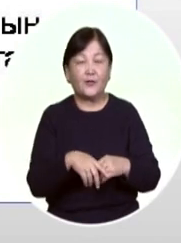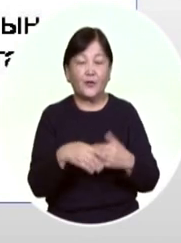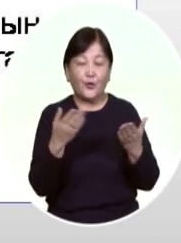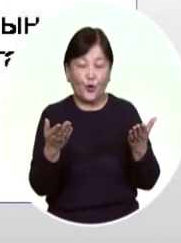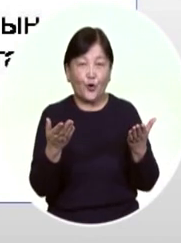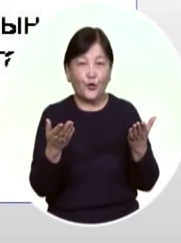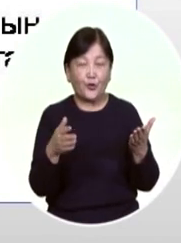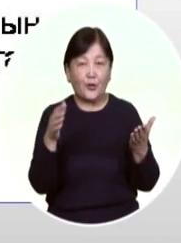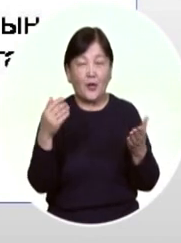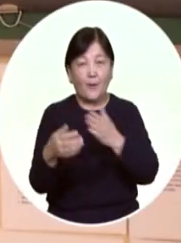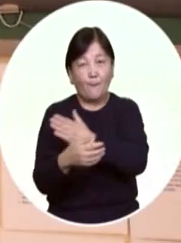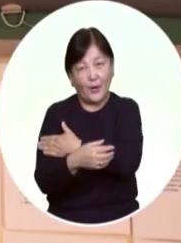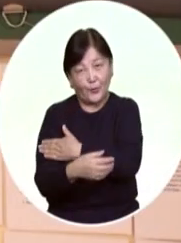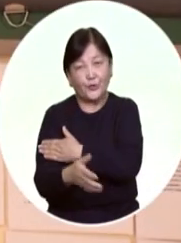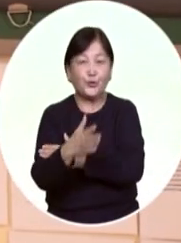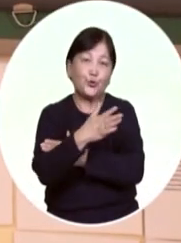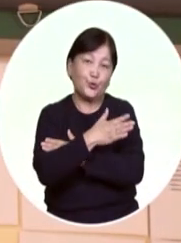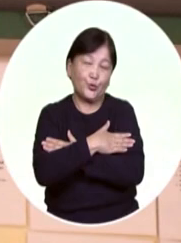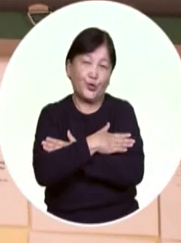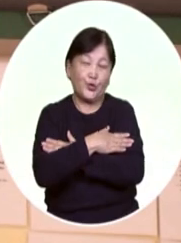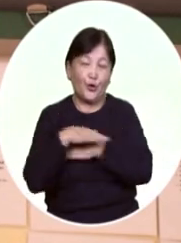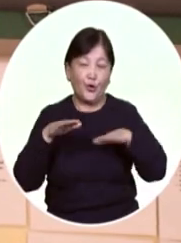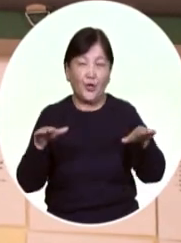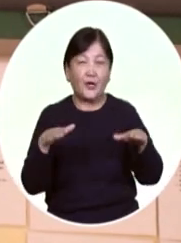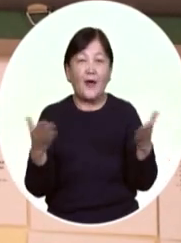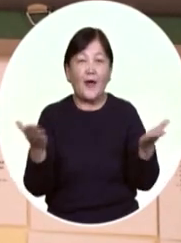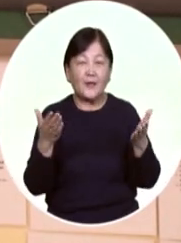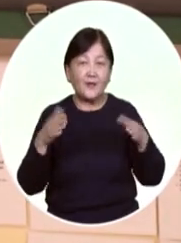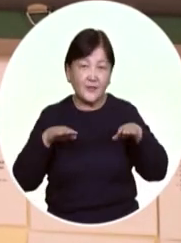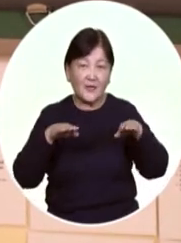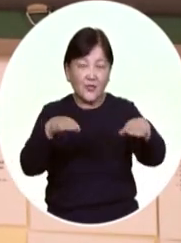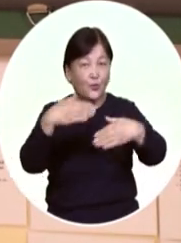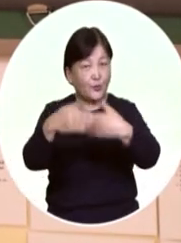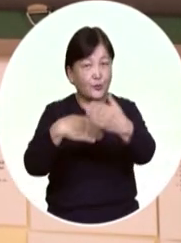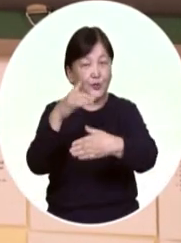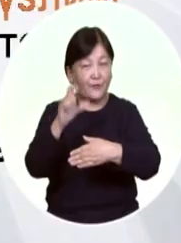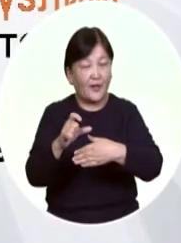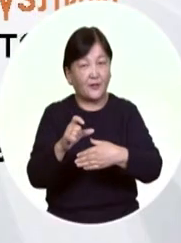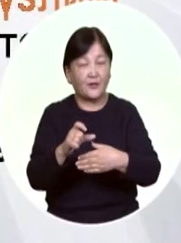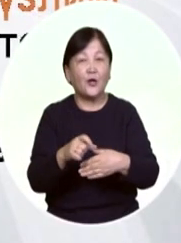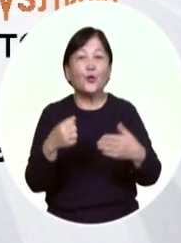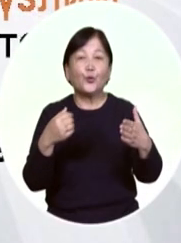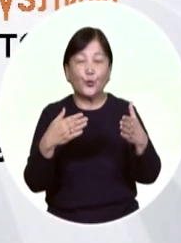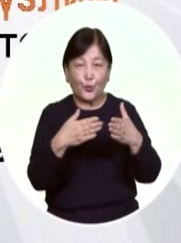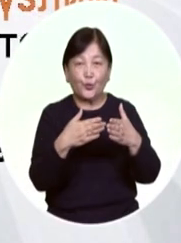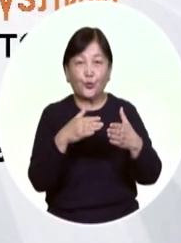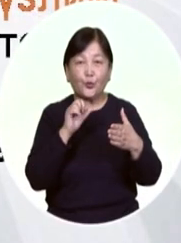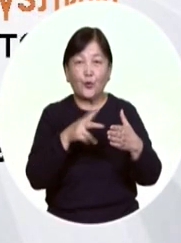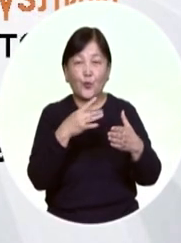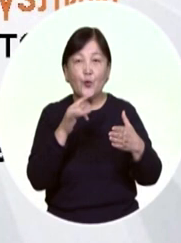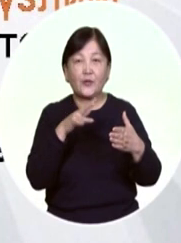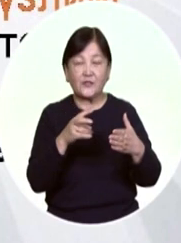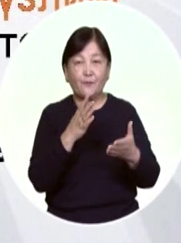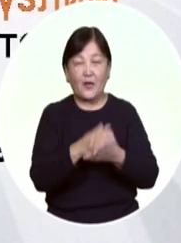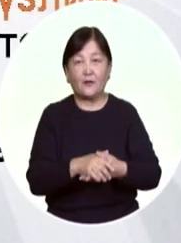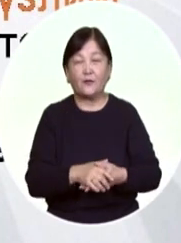хоёр үзлийн аль нь нийгэмд одоо цааш нь авч явах юм бэ гэдэг ийм асуудал тулгарч ирсэн. Иннэс баруунтыг буруутгасан.